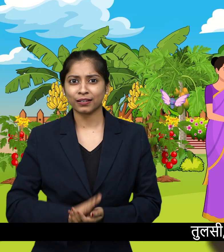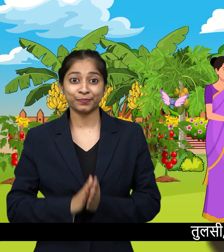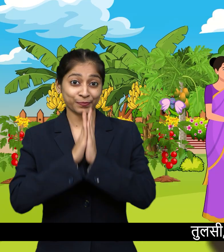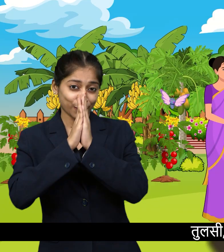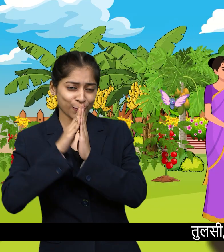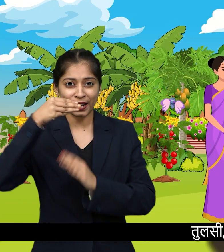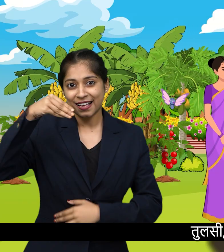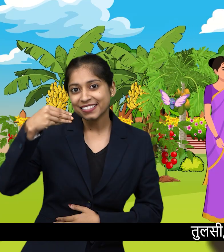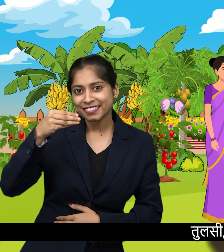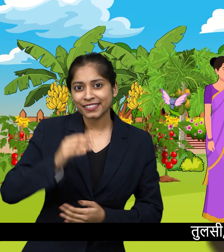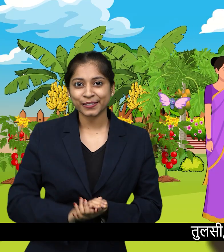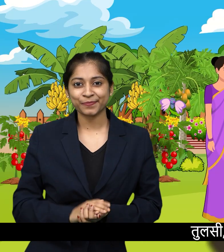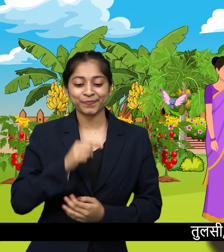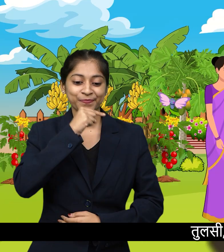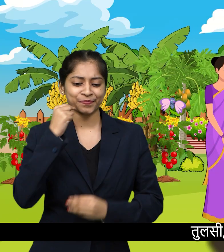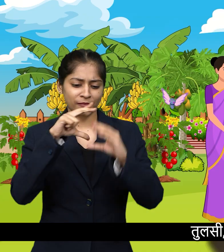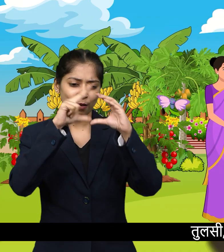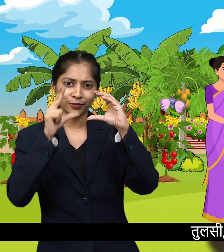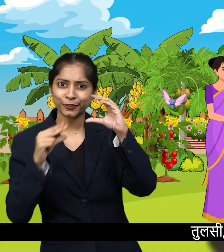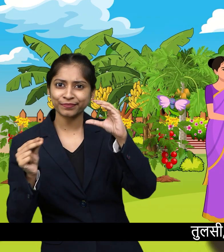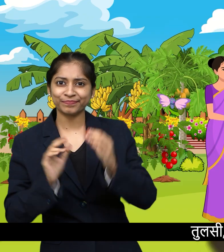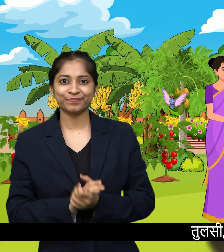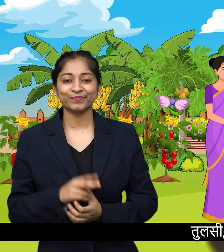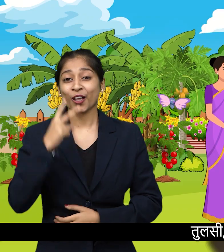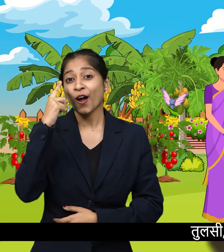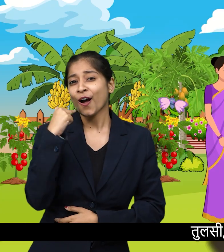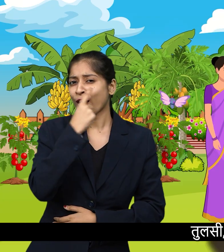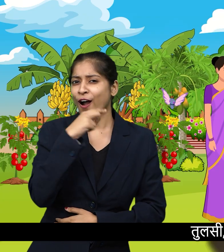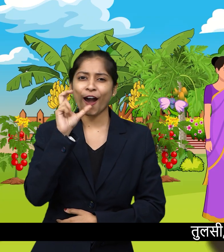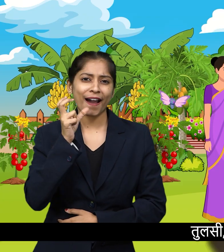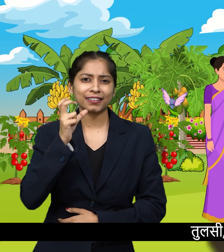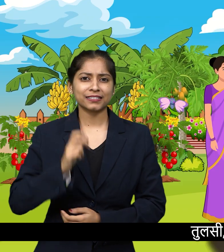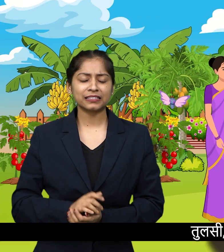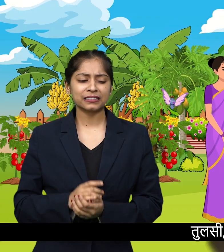तुलसी, चुकंदर, प्याज है। ये